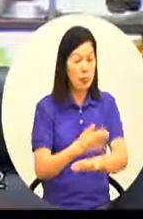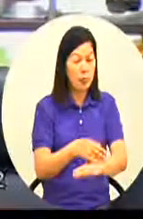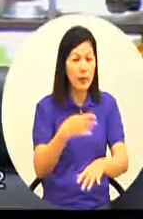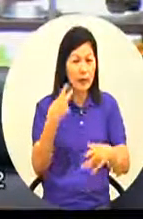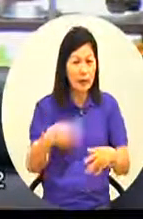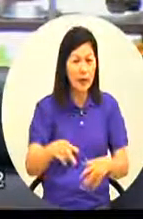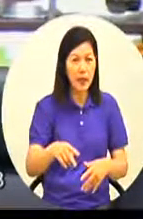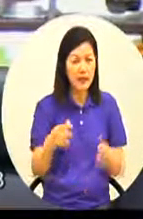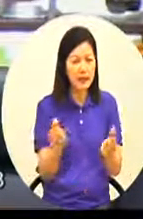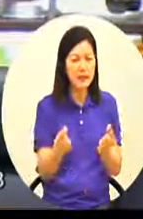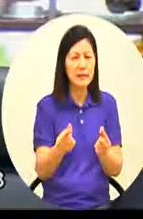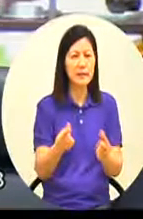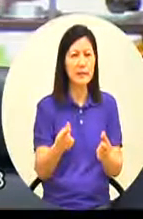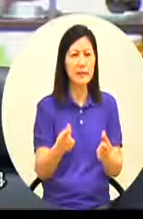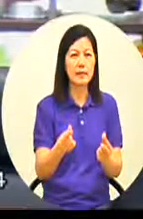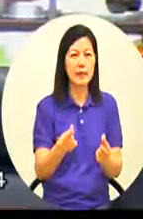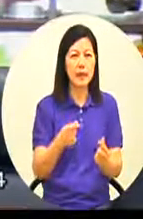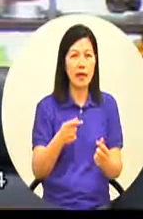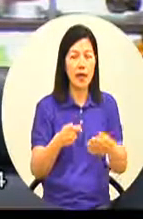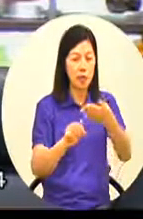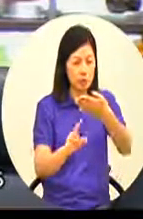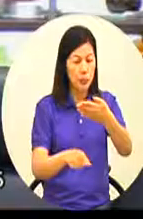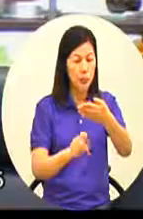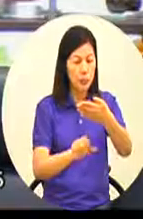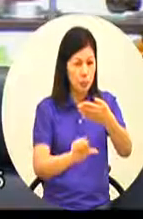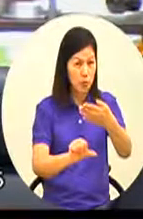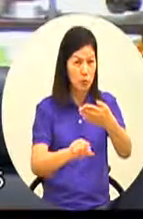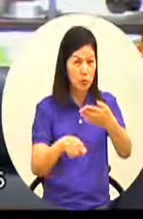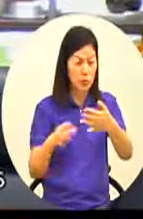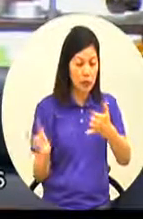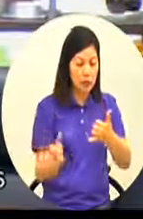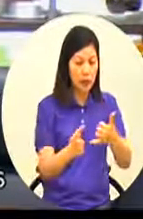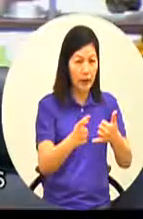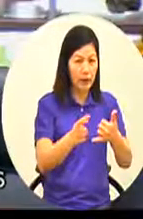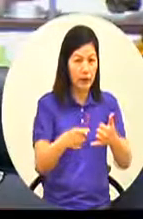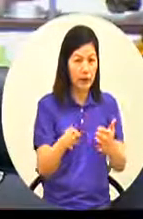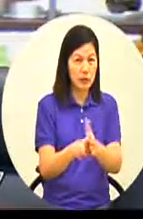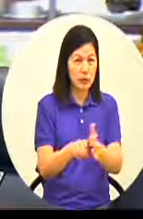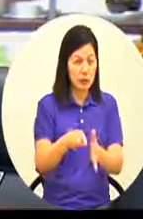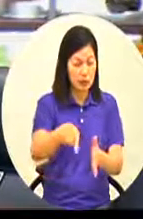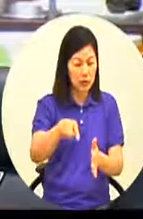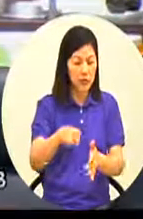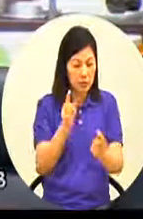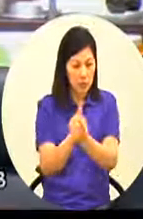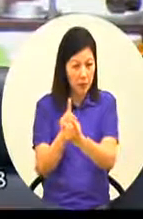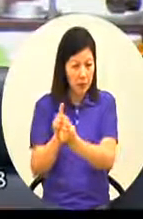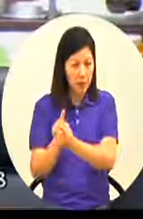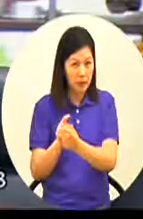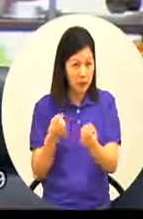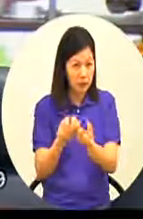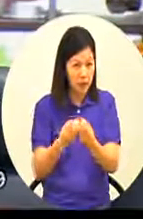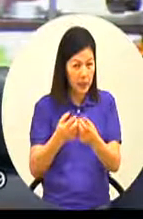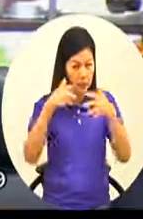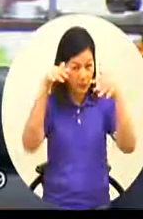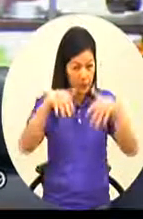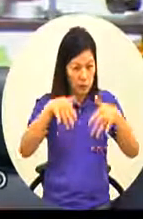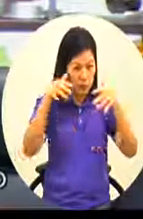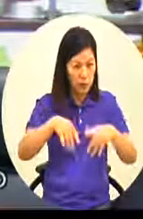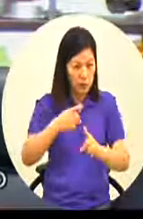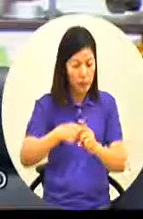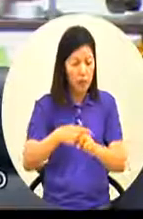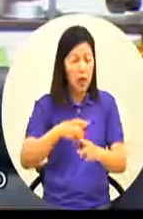像我们九月十五号的台风来的时候的水的那个雨量，或者是在九